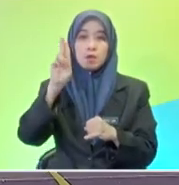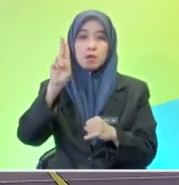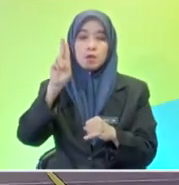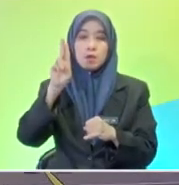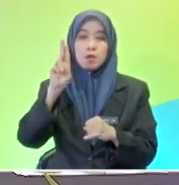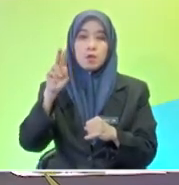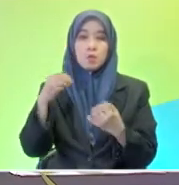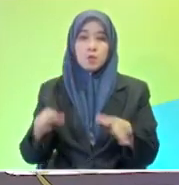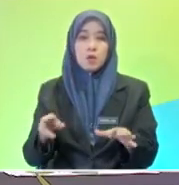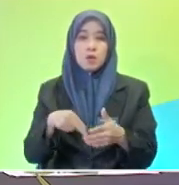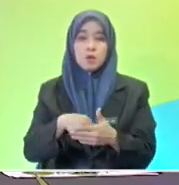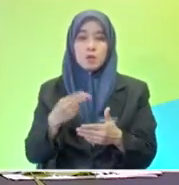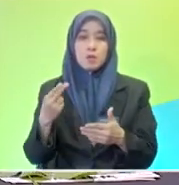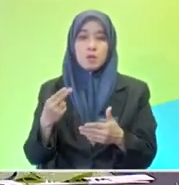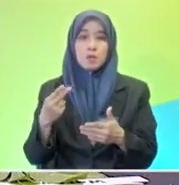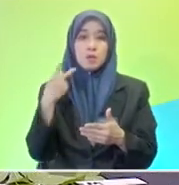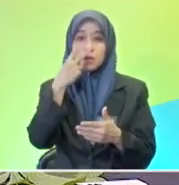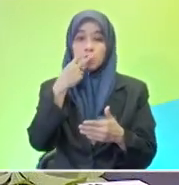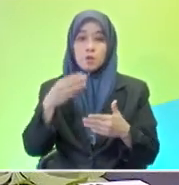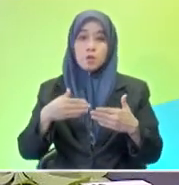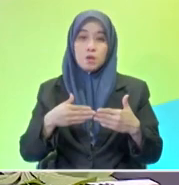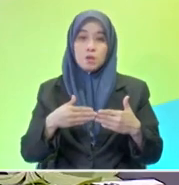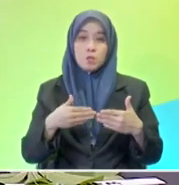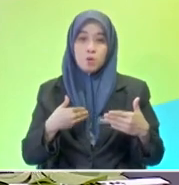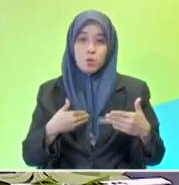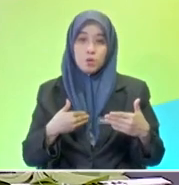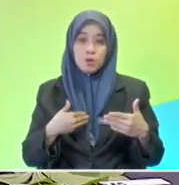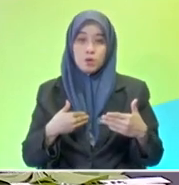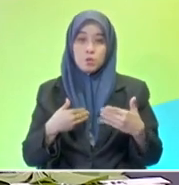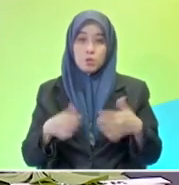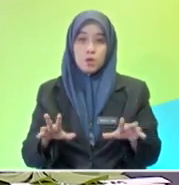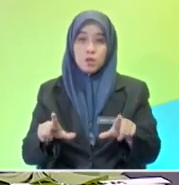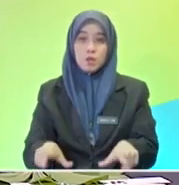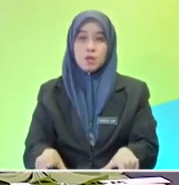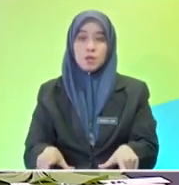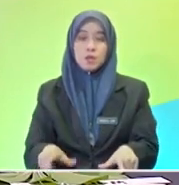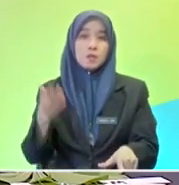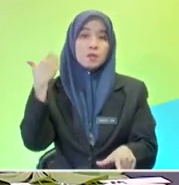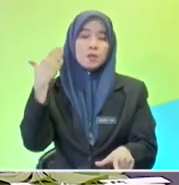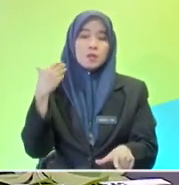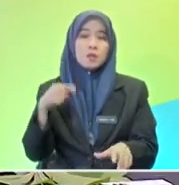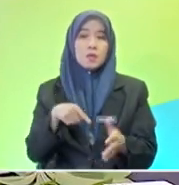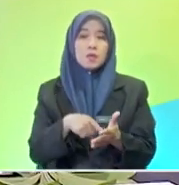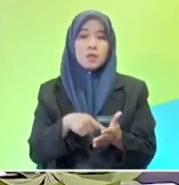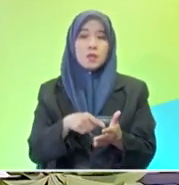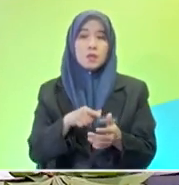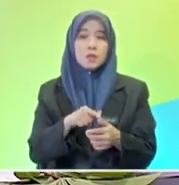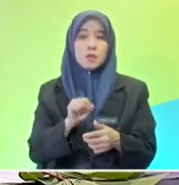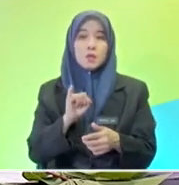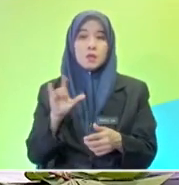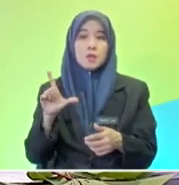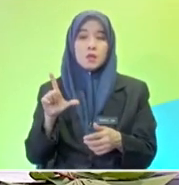hasil okey kita tengok yang sebelum Cikgu dah Letakkan juga dekat abang Kris ini ini ialah lembbaran kerja